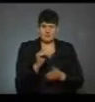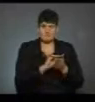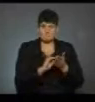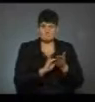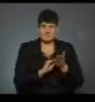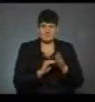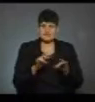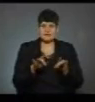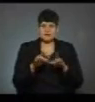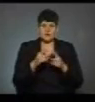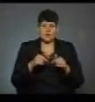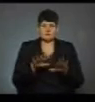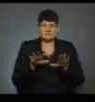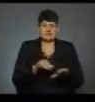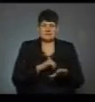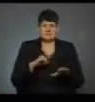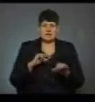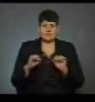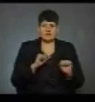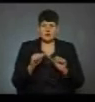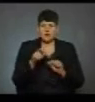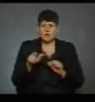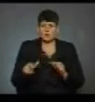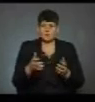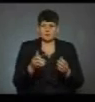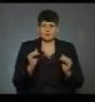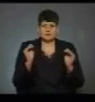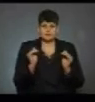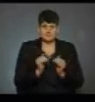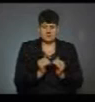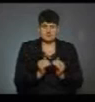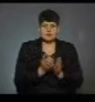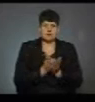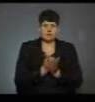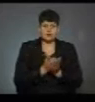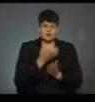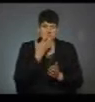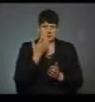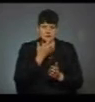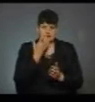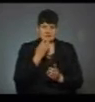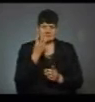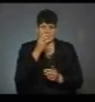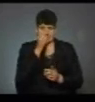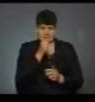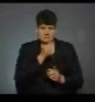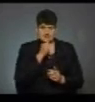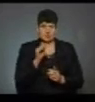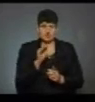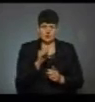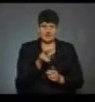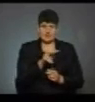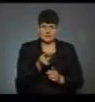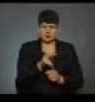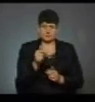прем'єр, за рішенням органів місцевого самоврядування, люди отримали знижку за послуги теплопостачання за 3 місяці. Це жовтень, листопад